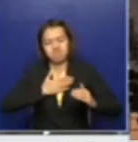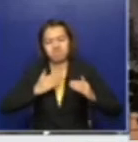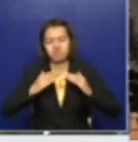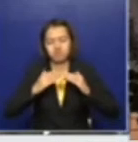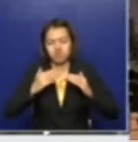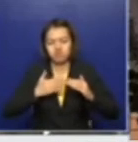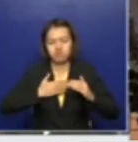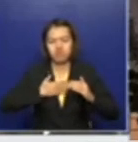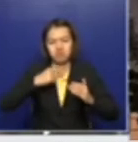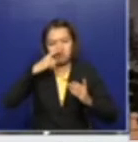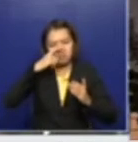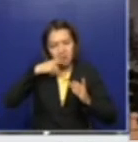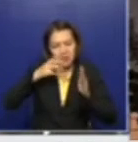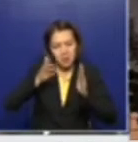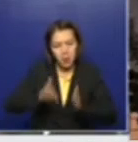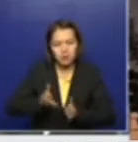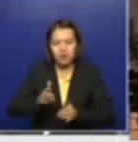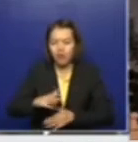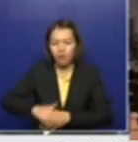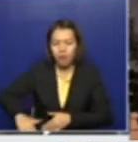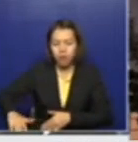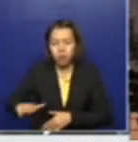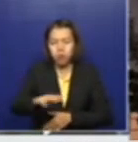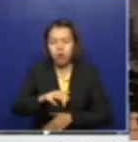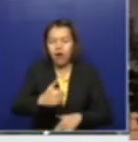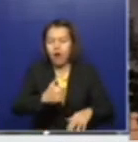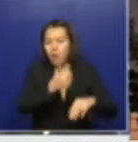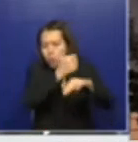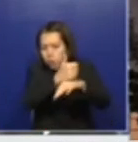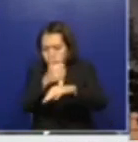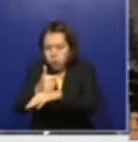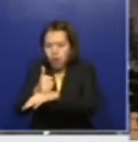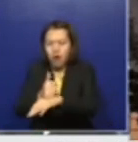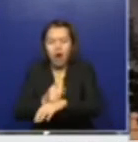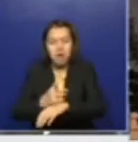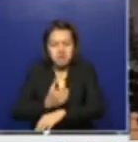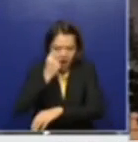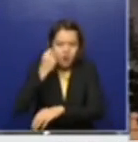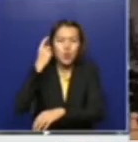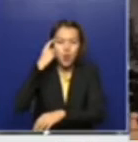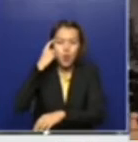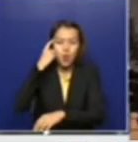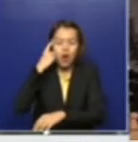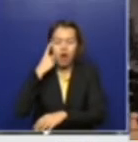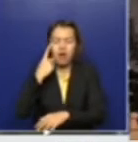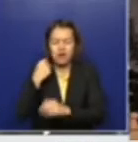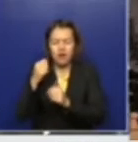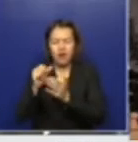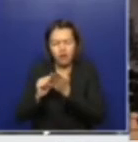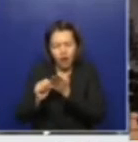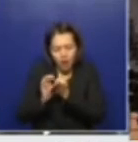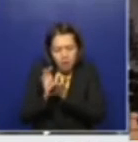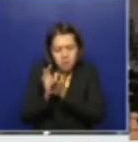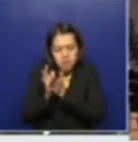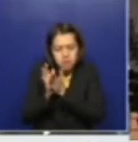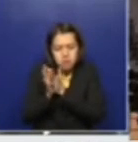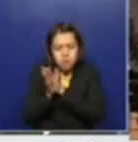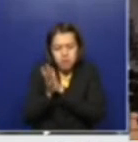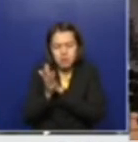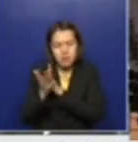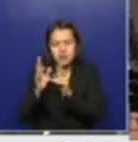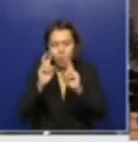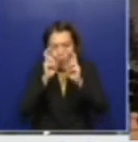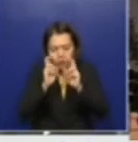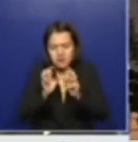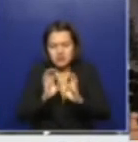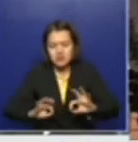ๆให้ทุกคนให้ผู้มีอำนาจได้รับทราบคงจะไม่มีการเปลี่ยนแปลงในประเด็นสำคัญสำคัญ